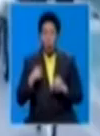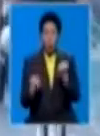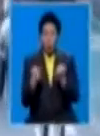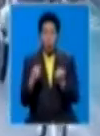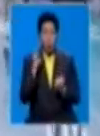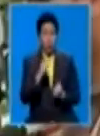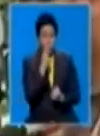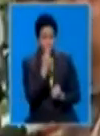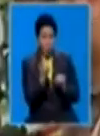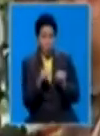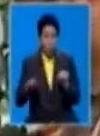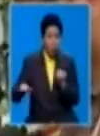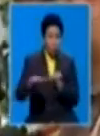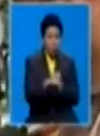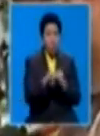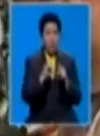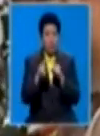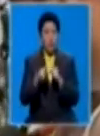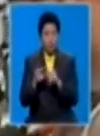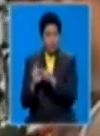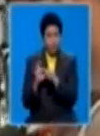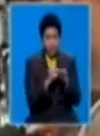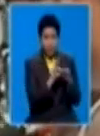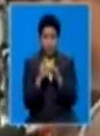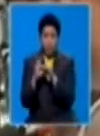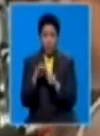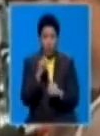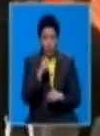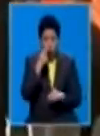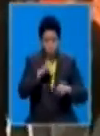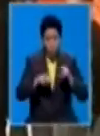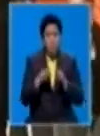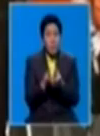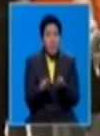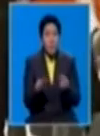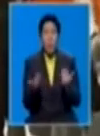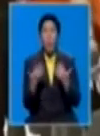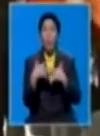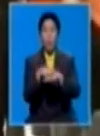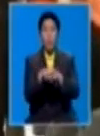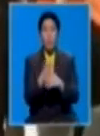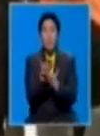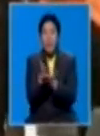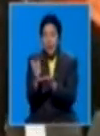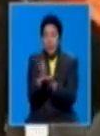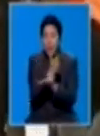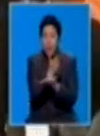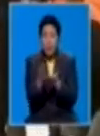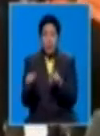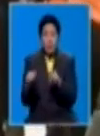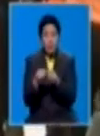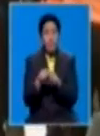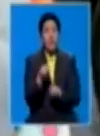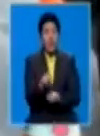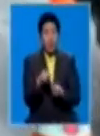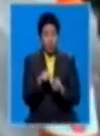นการจอดรถต่างๆเหล่านี้มันมีความจำเป็นที่ในการที่ต้องใช้พื้นที่ร่วมกันนะครับก็เผื่อแผ่แบ่งปันกันนะครับในเรื่องของการใ